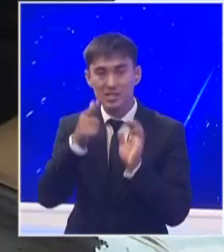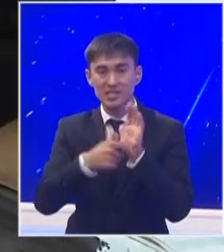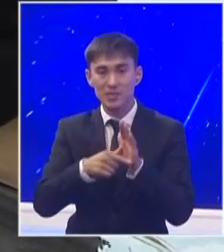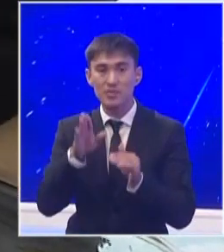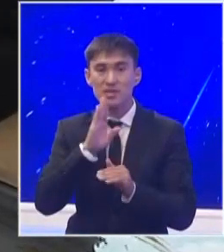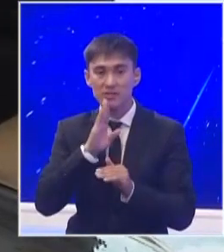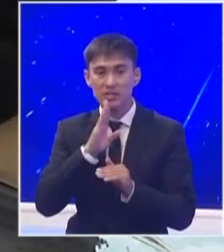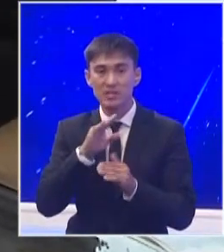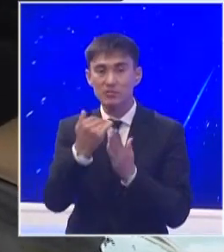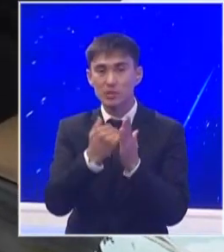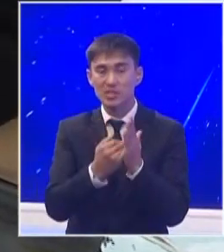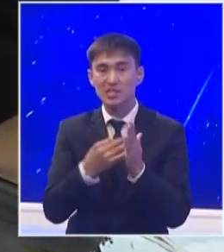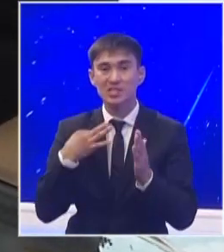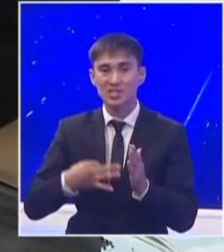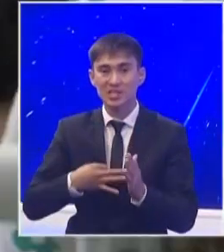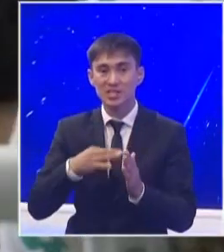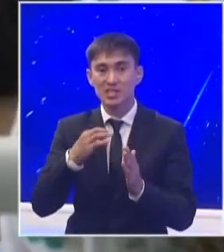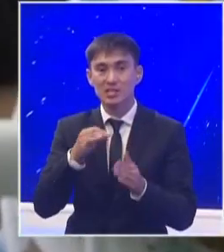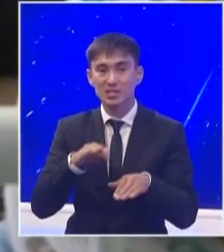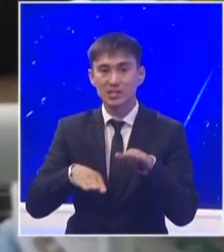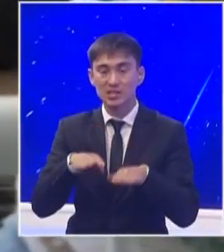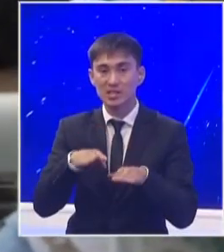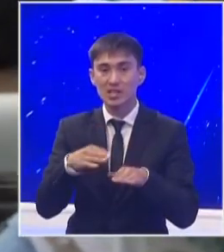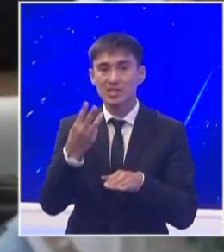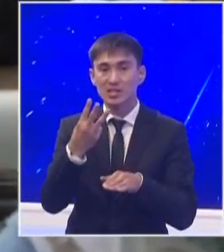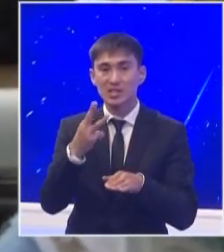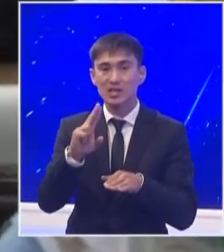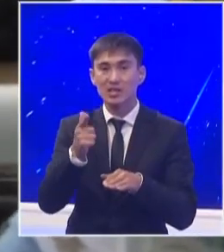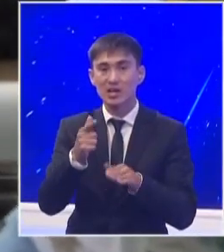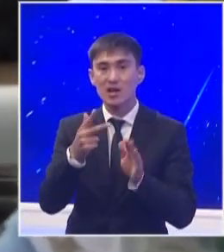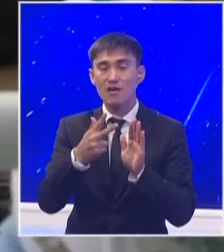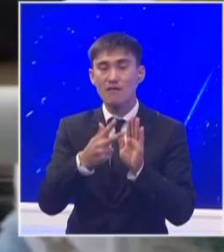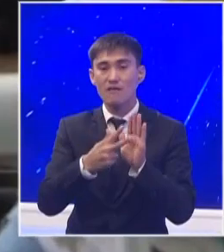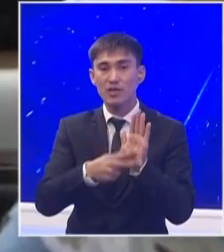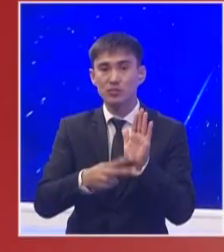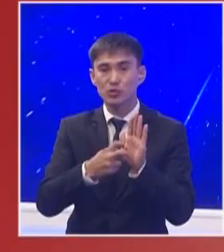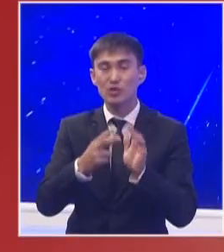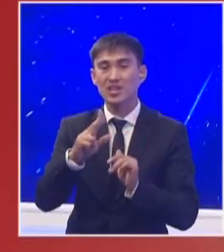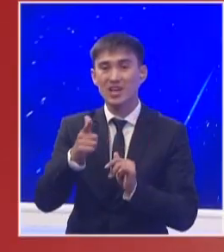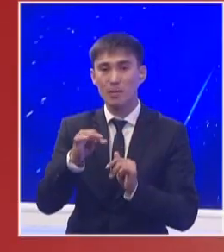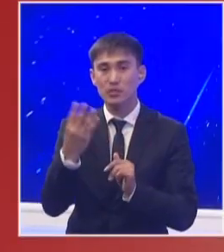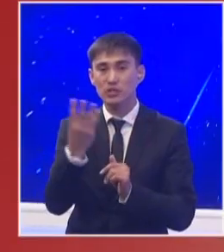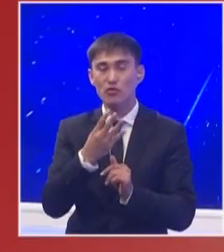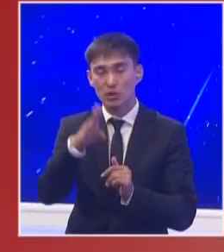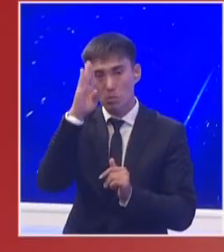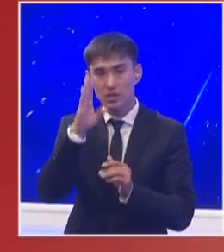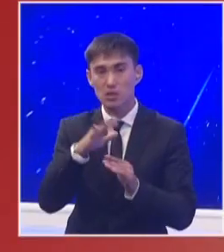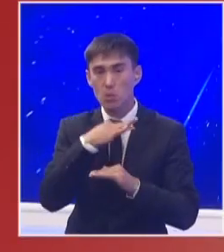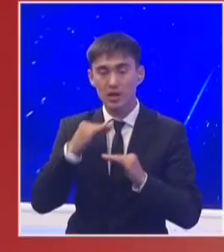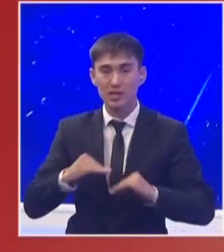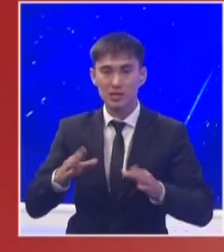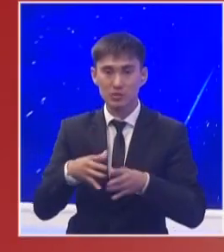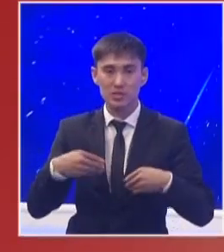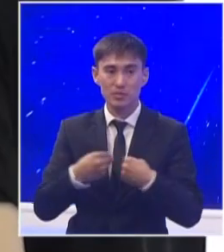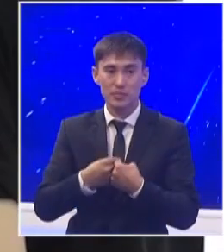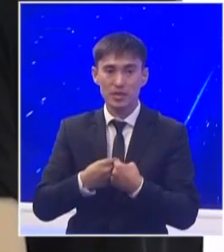списке и сын Таншолпан Шыныбаевой. Малыш весом 3 килограмма 800 граммов, четвертый по счету мальчик в многодетной семье. Появление на свет сына